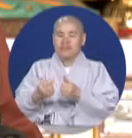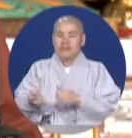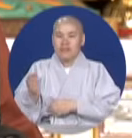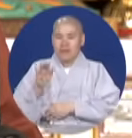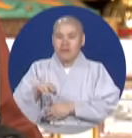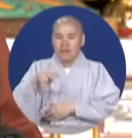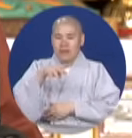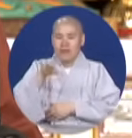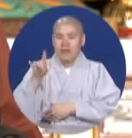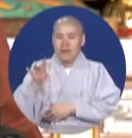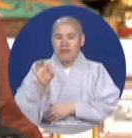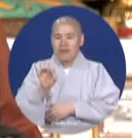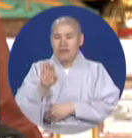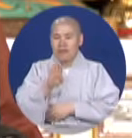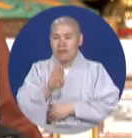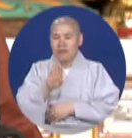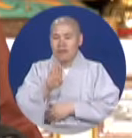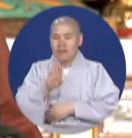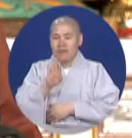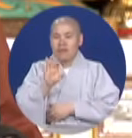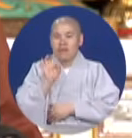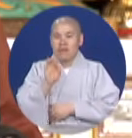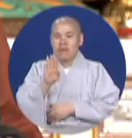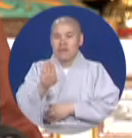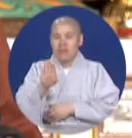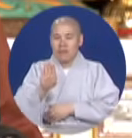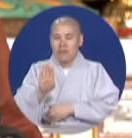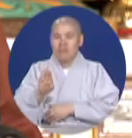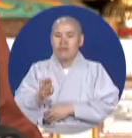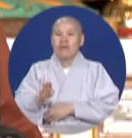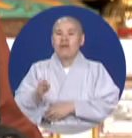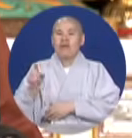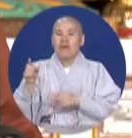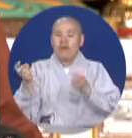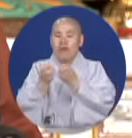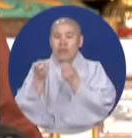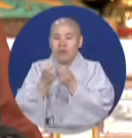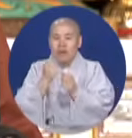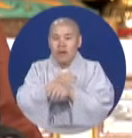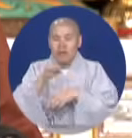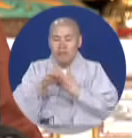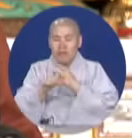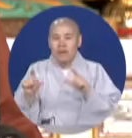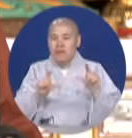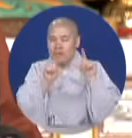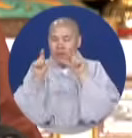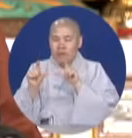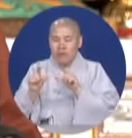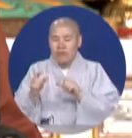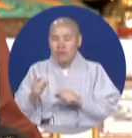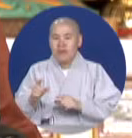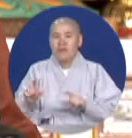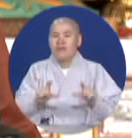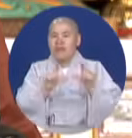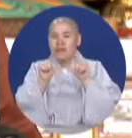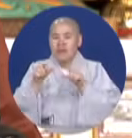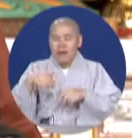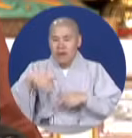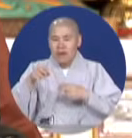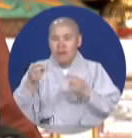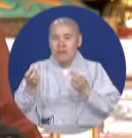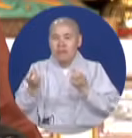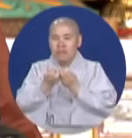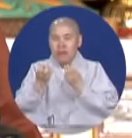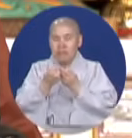이 생업은 어떻게 하면 산다, 어떻게 하면 산다. 이 생존